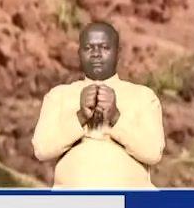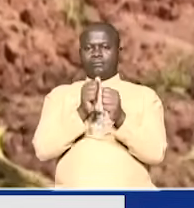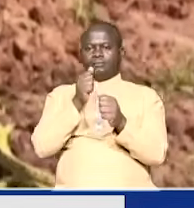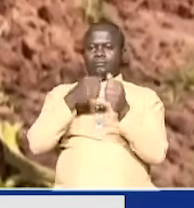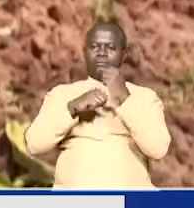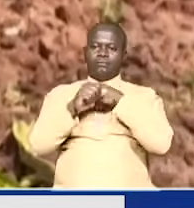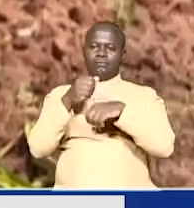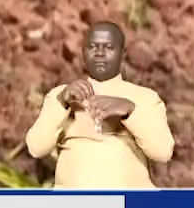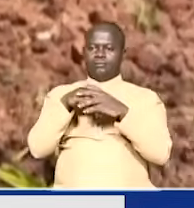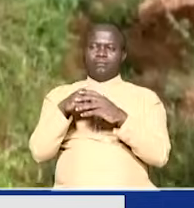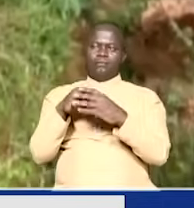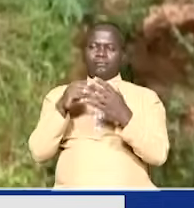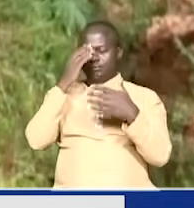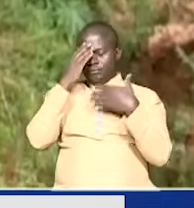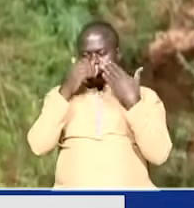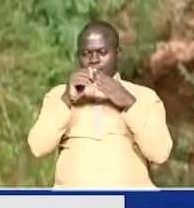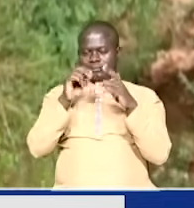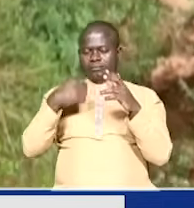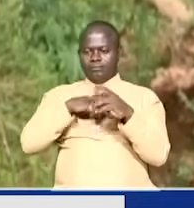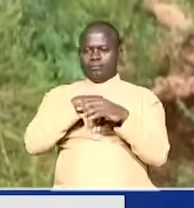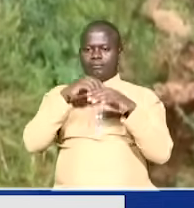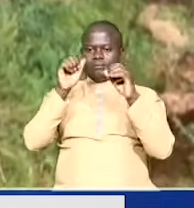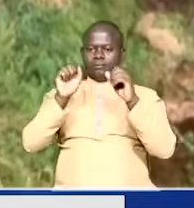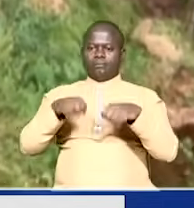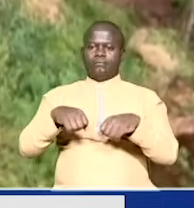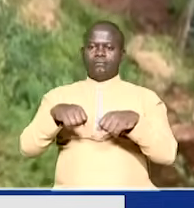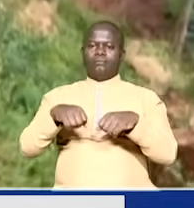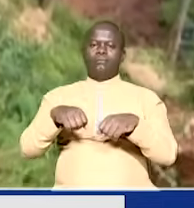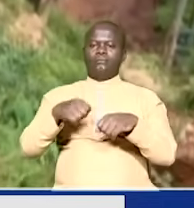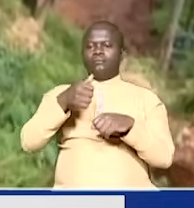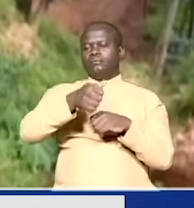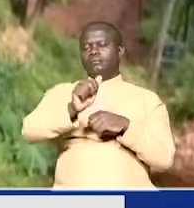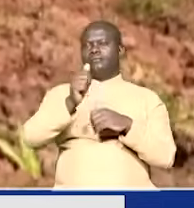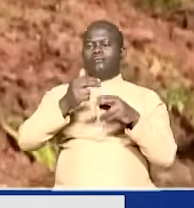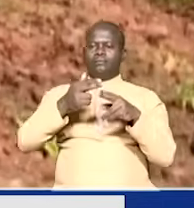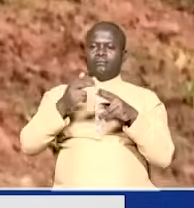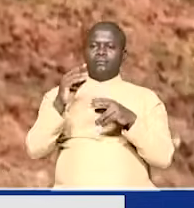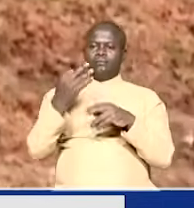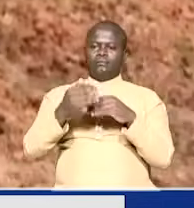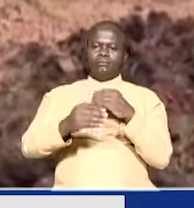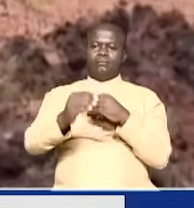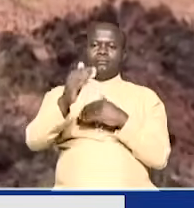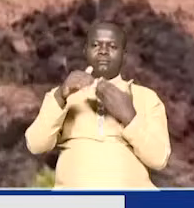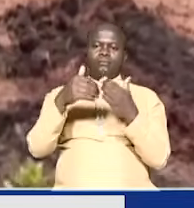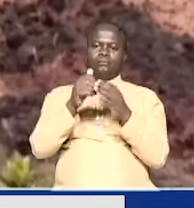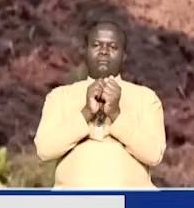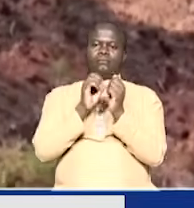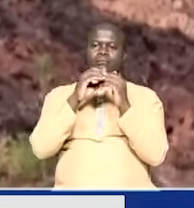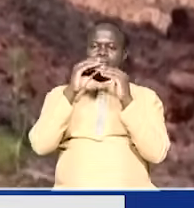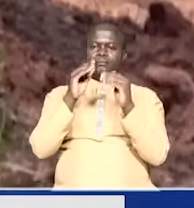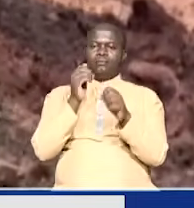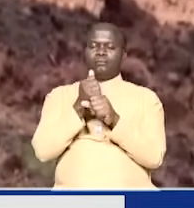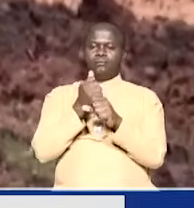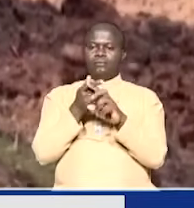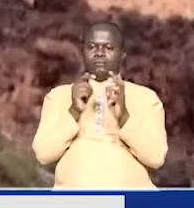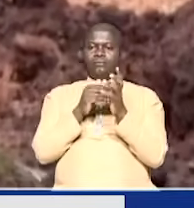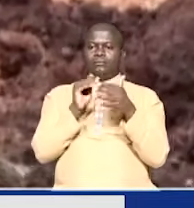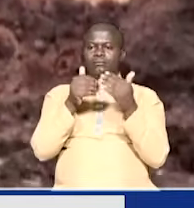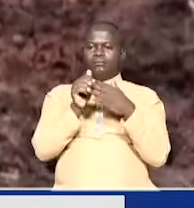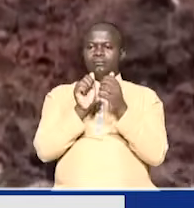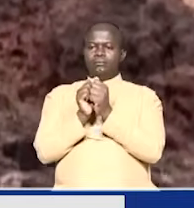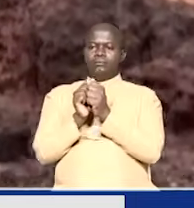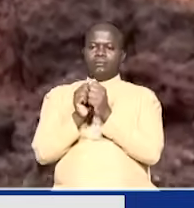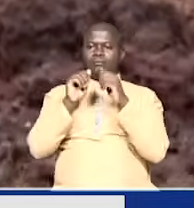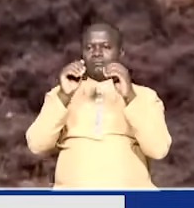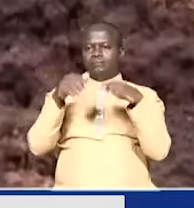ibiti n'ibyatsi byo kugira ngo ubutaka bufate ibyo ngibyo bitatu birimo ubuyobozi bwakoze ariko n'abahinzi